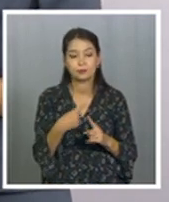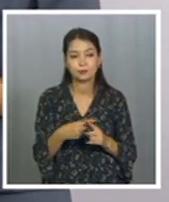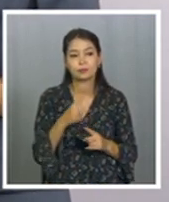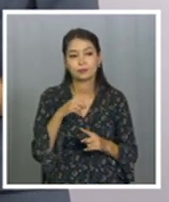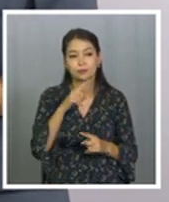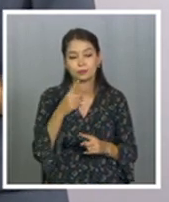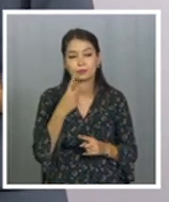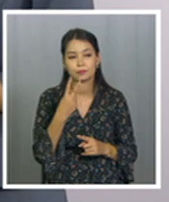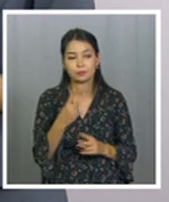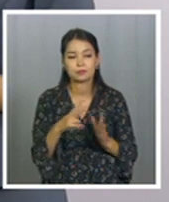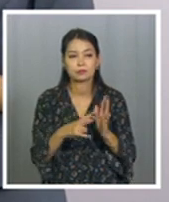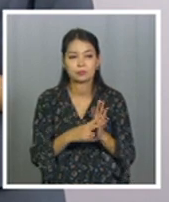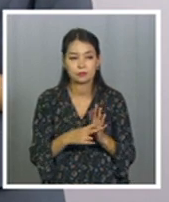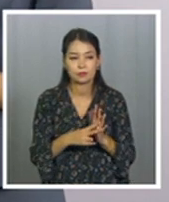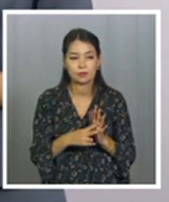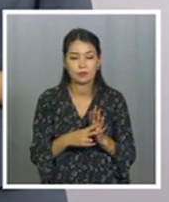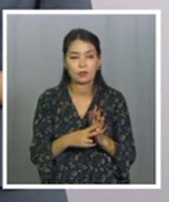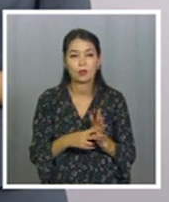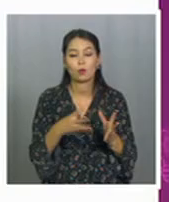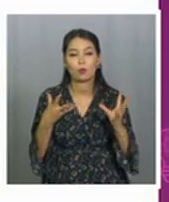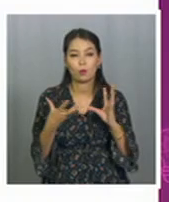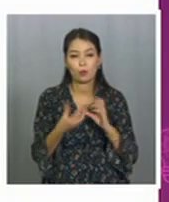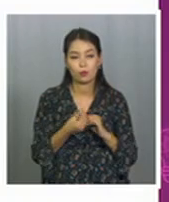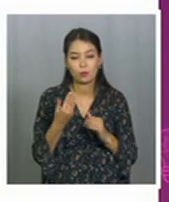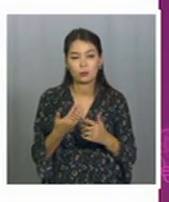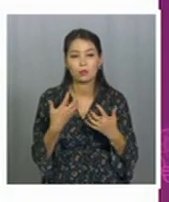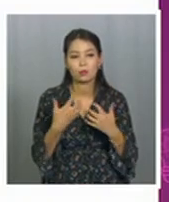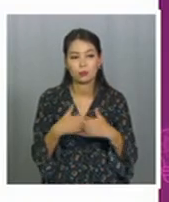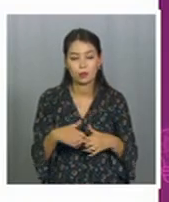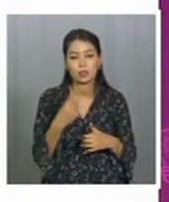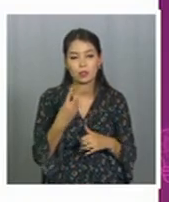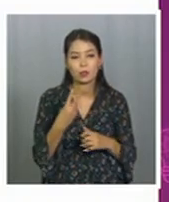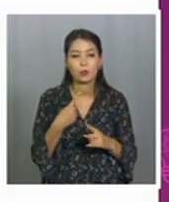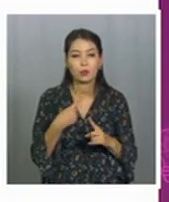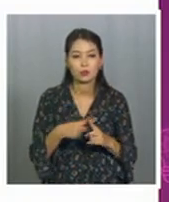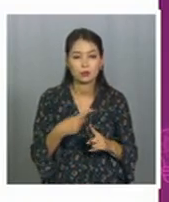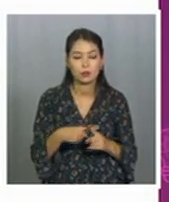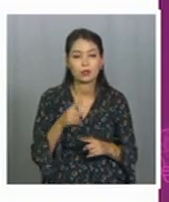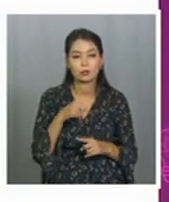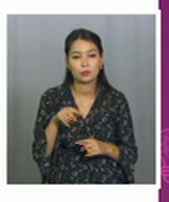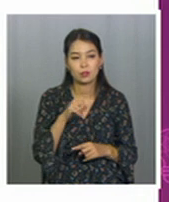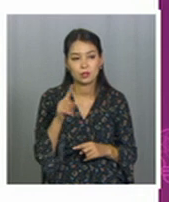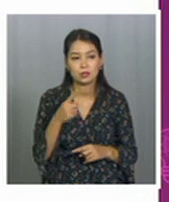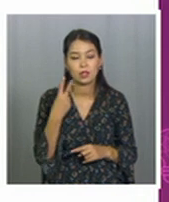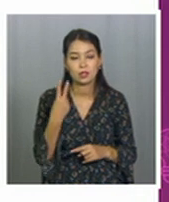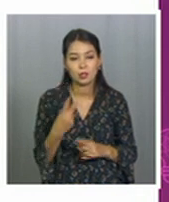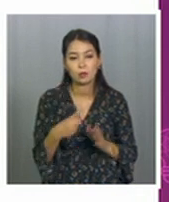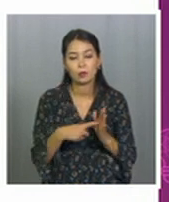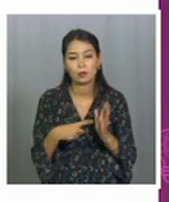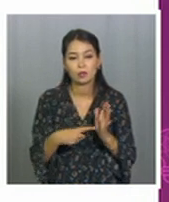бөлу 8. Ортақ бөлімге келтіретін болсақ, 2 қосылған түбірасты 2 бөлінген